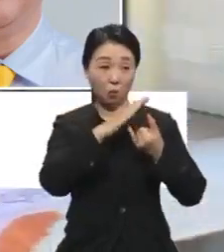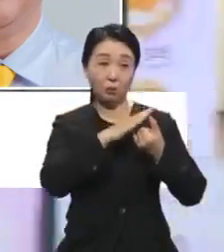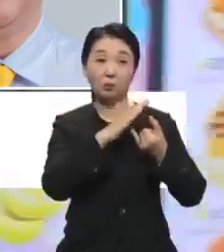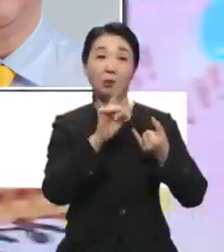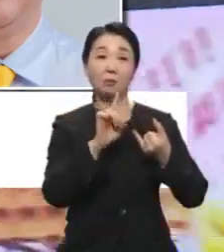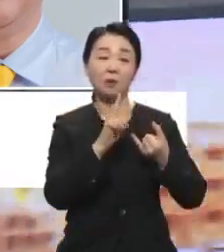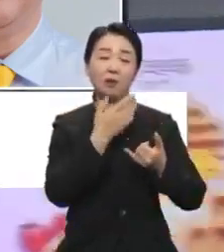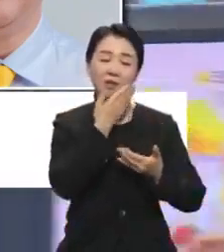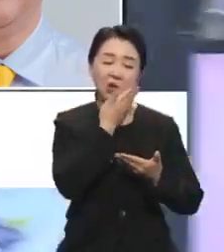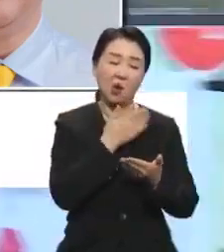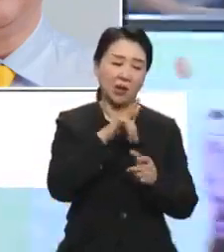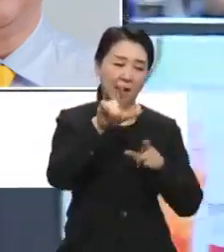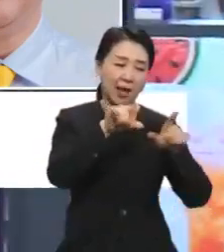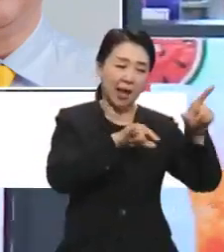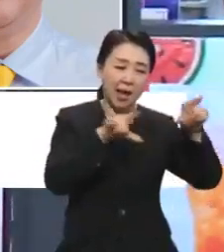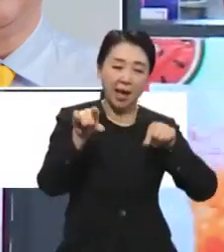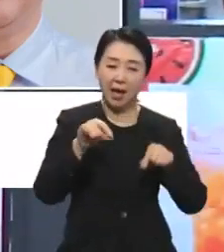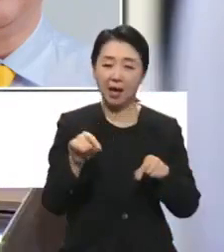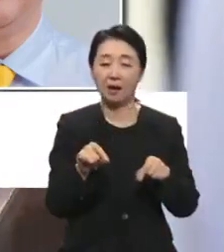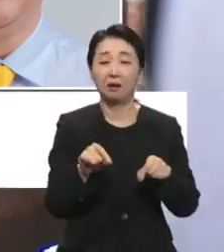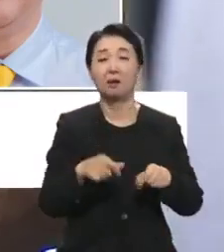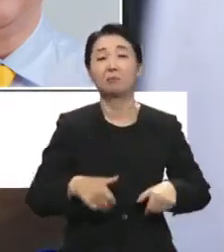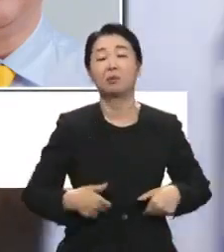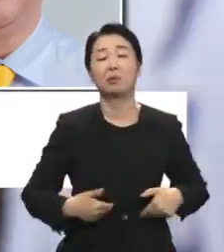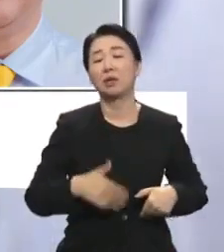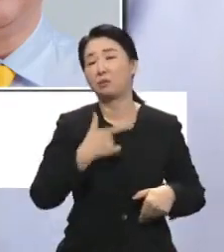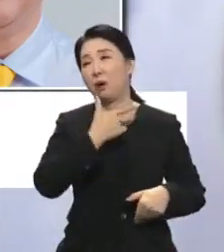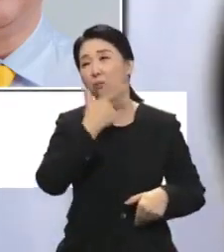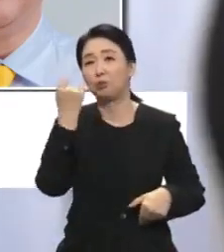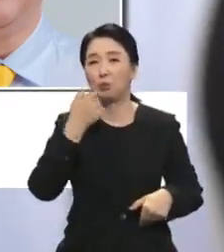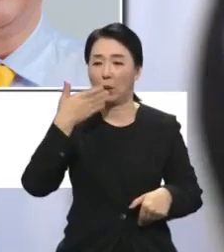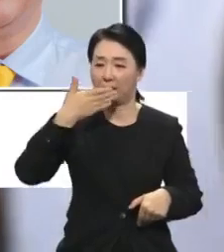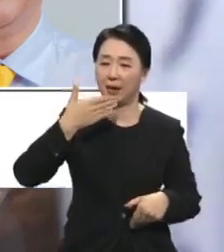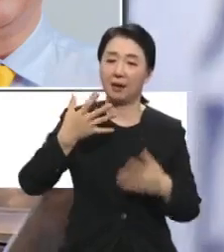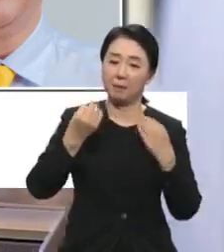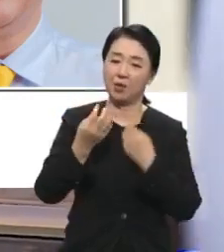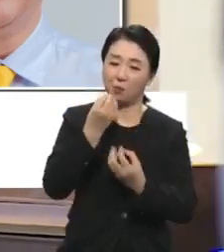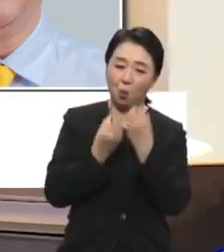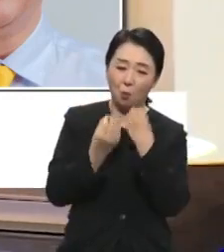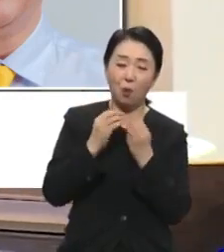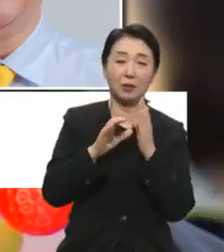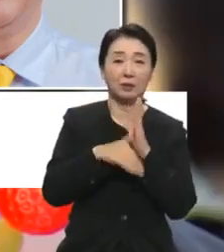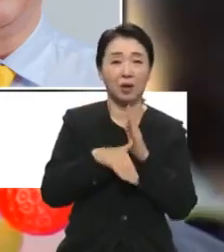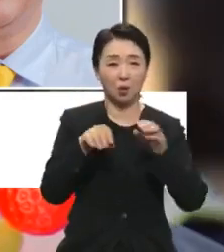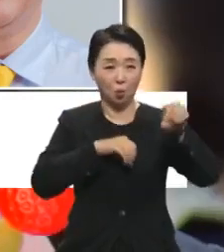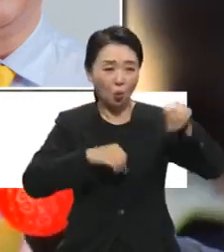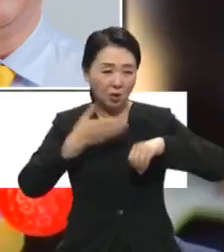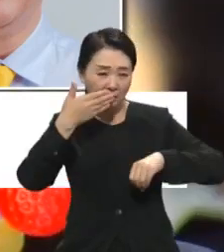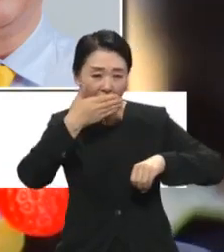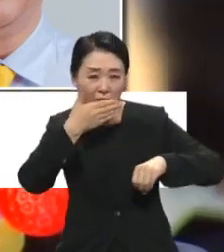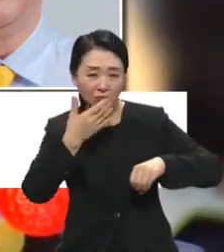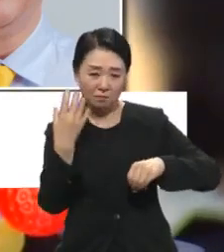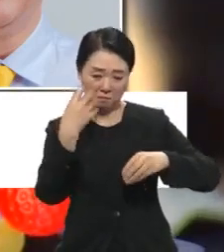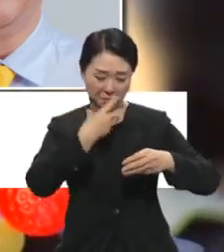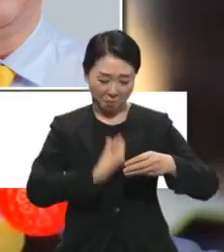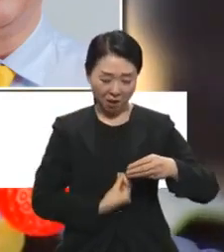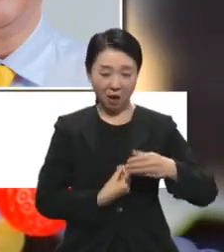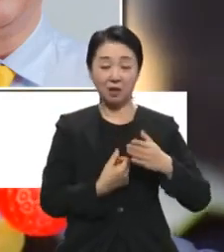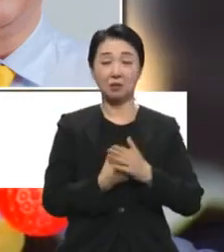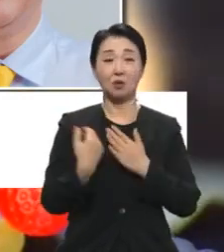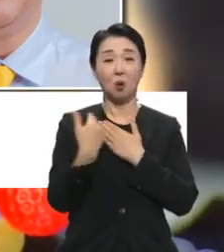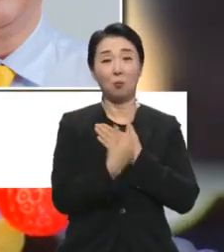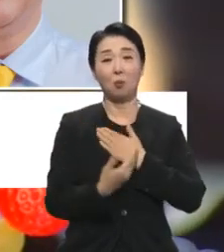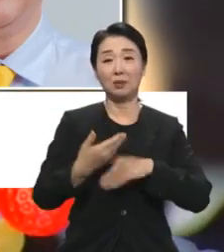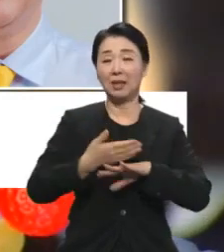다양한 영양 섭취를 할 수 있는 기회가 상당히 적습니다. 당분 덩어리들이 많이 먹게 되면은 오히려 그 당분이 들어오면서 몸에서